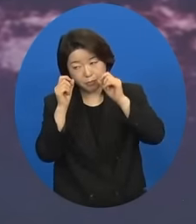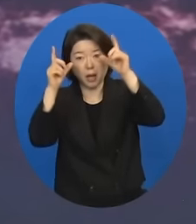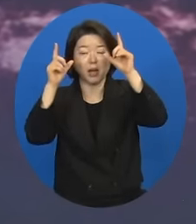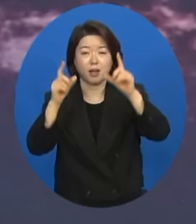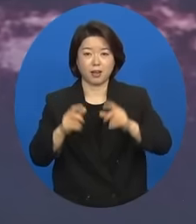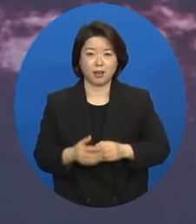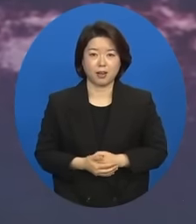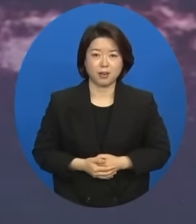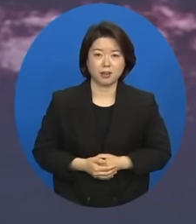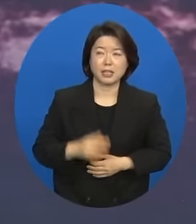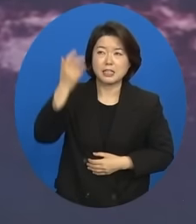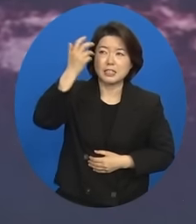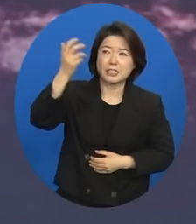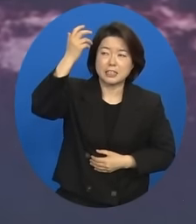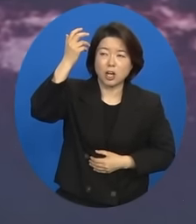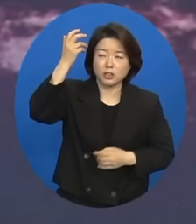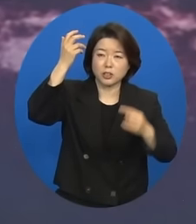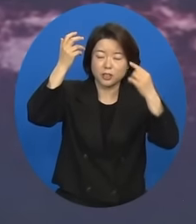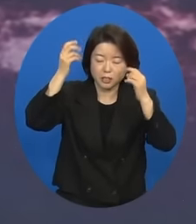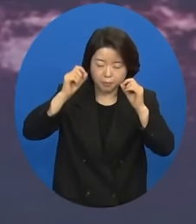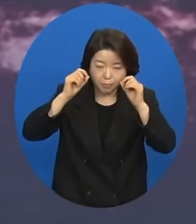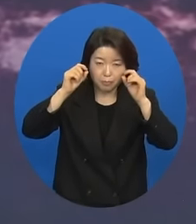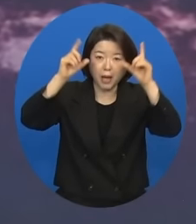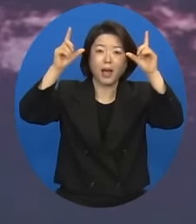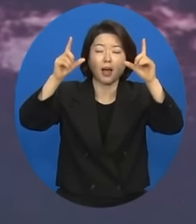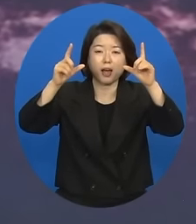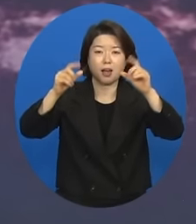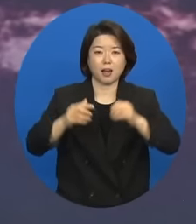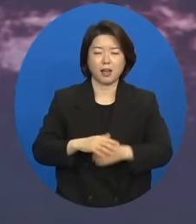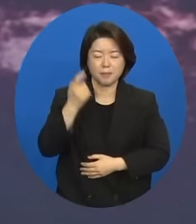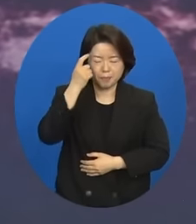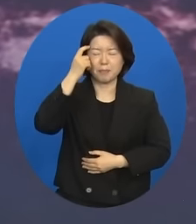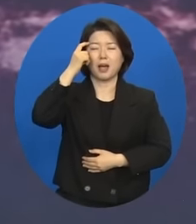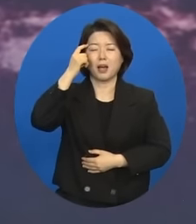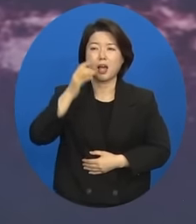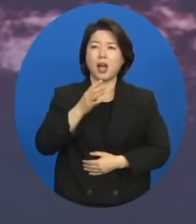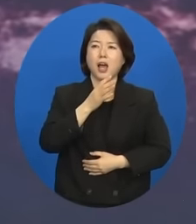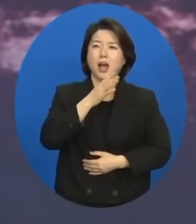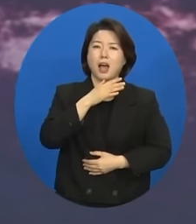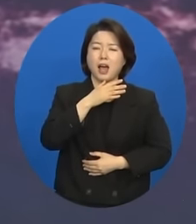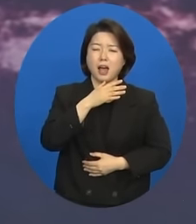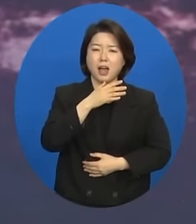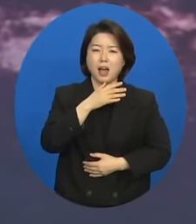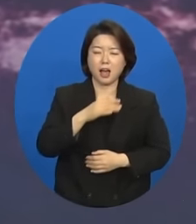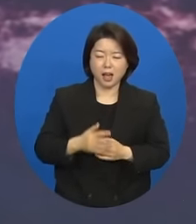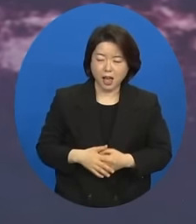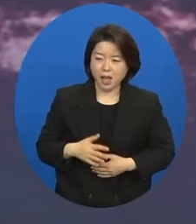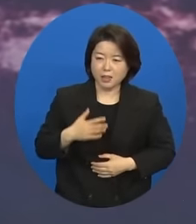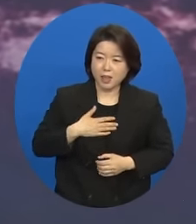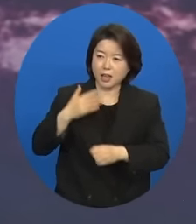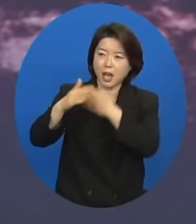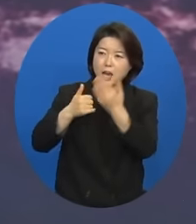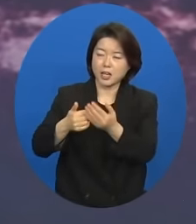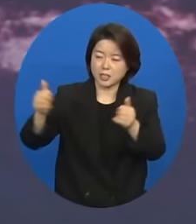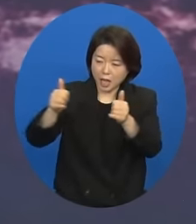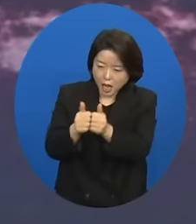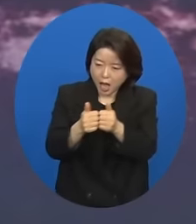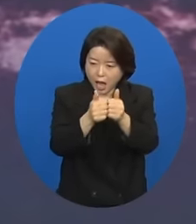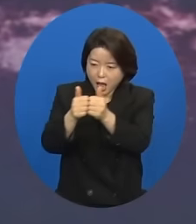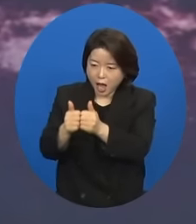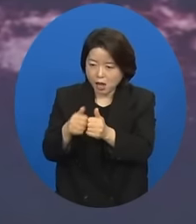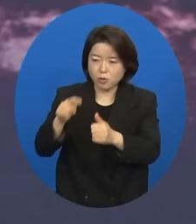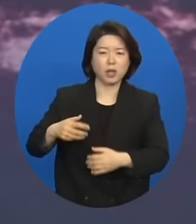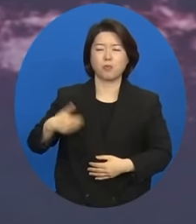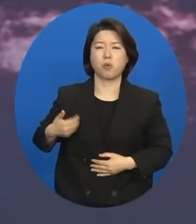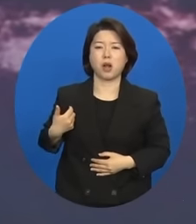아니고 영 어떤 깨우침을 말하는 거예요 아 하나님이 나와 함께하시는데 내가 몰랐구나 내가